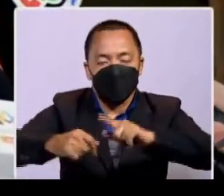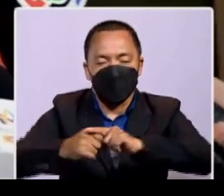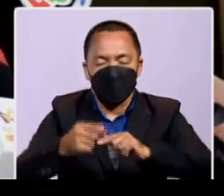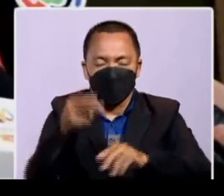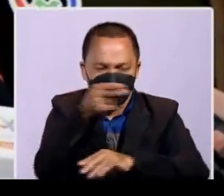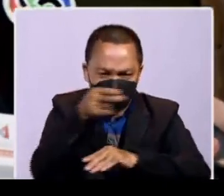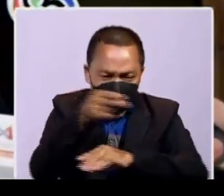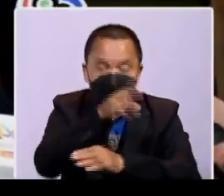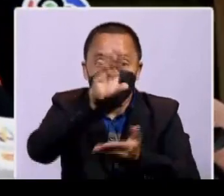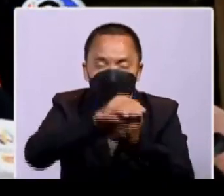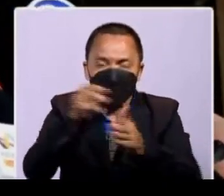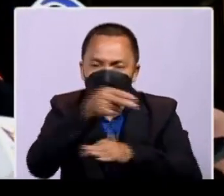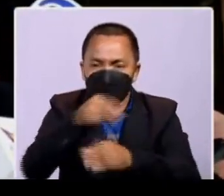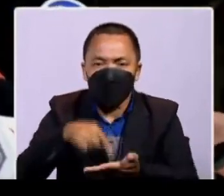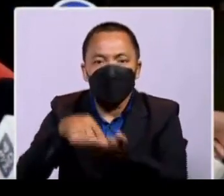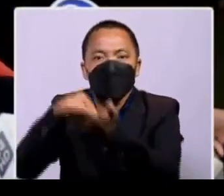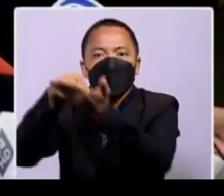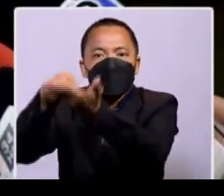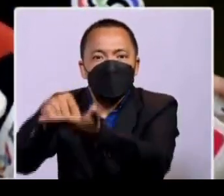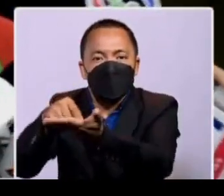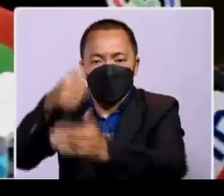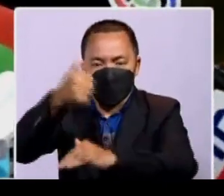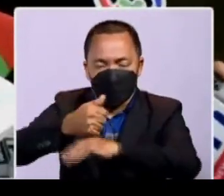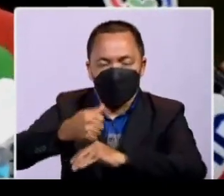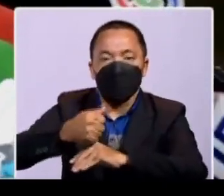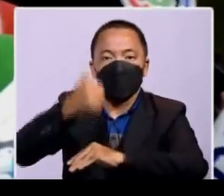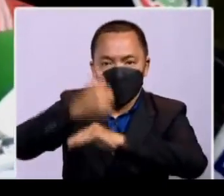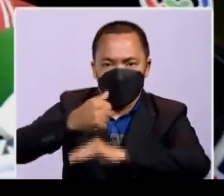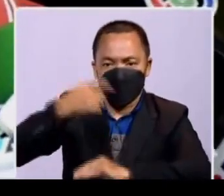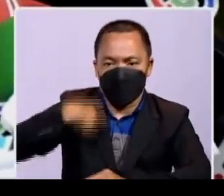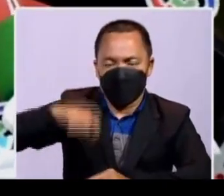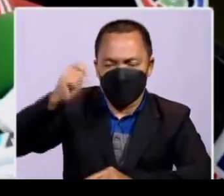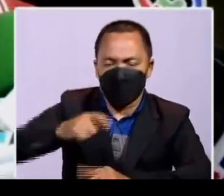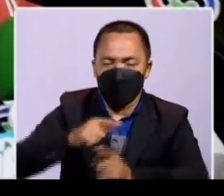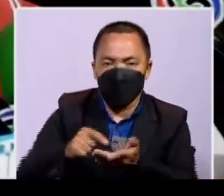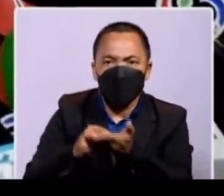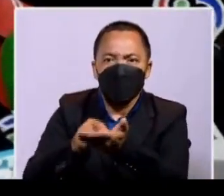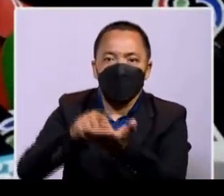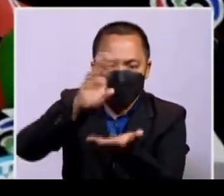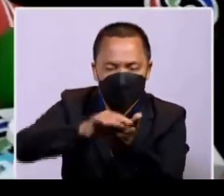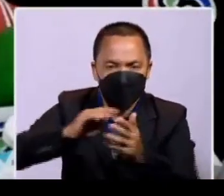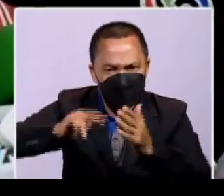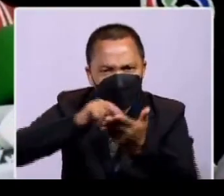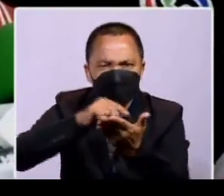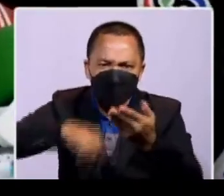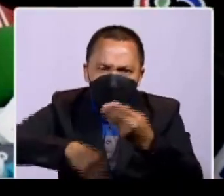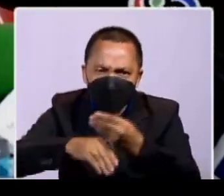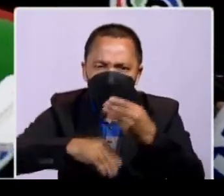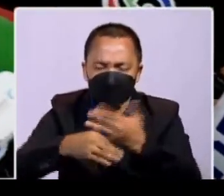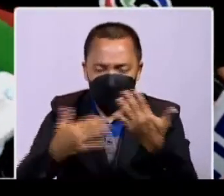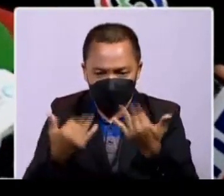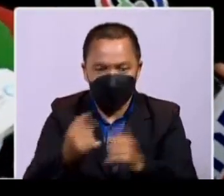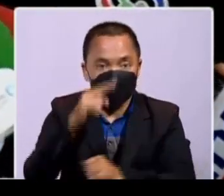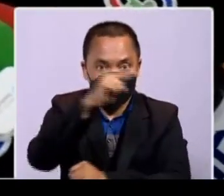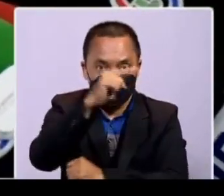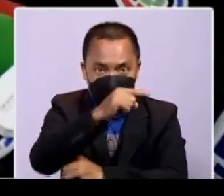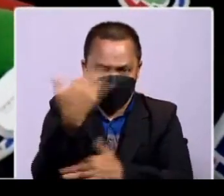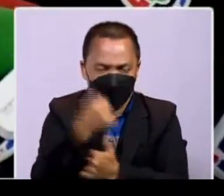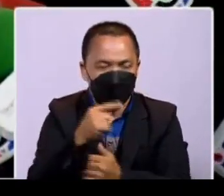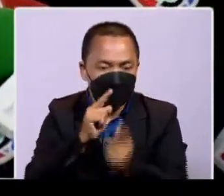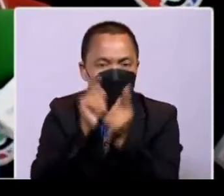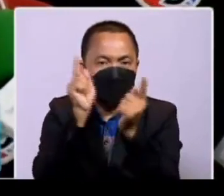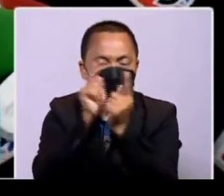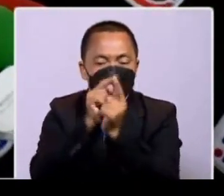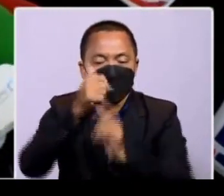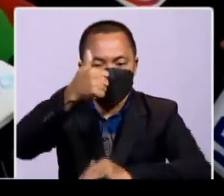นคลิปวิดีโอยื่นให้กับอธิบดีอัยการภาคหนึ่งด้วยบอกว่าให้นำไปประกอบสำนวนเพิ่มและในช่วงบ่ายวันนี้จะไปเข้าพ